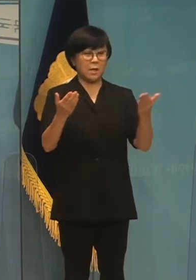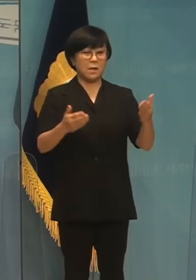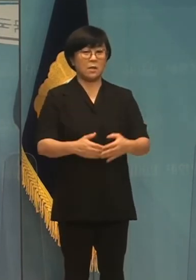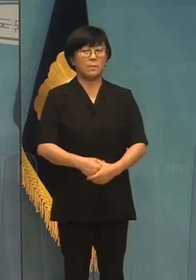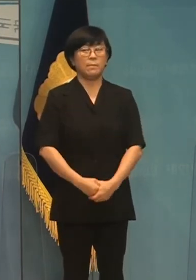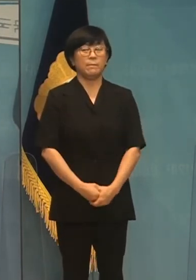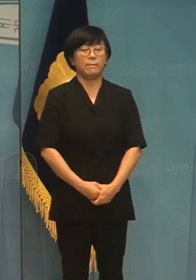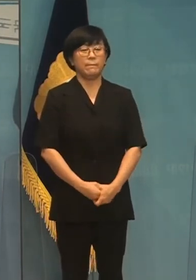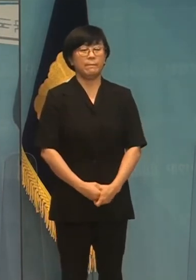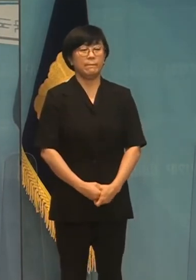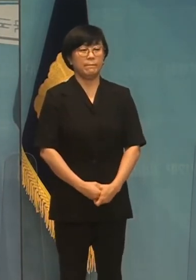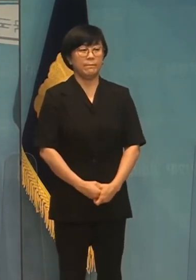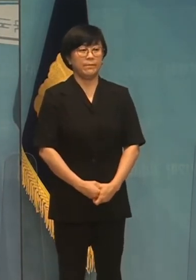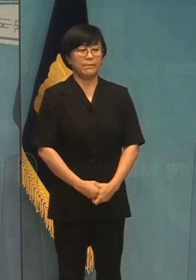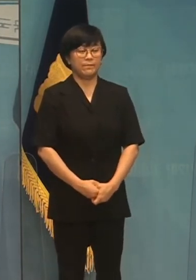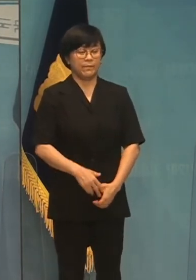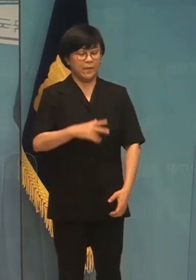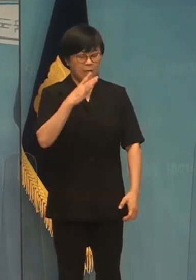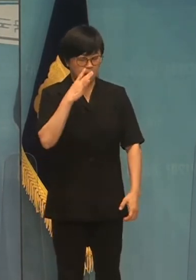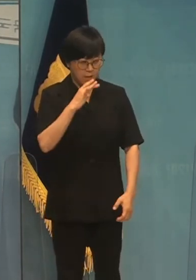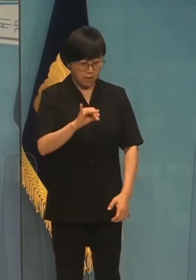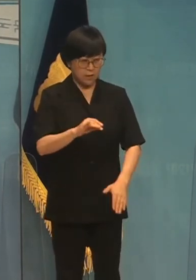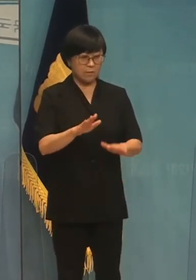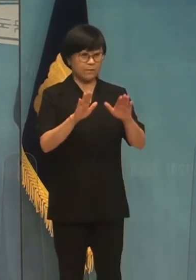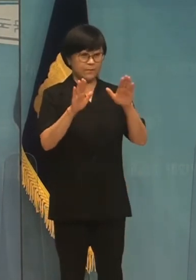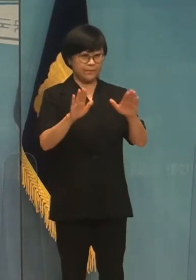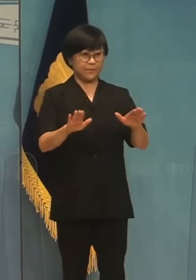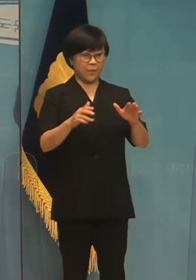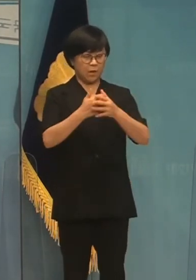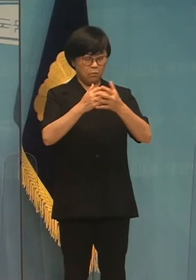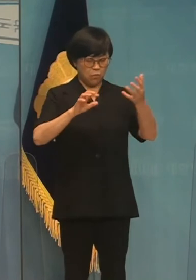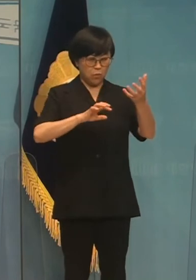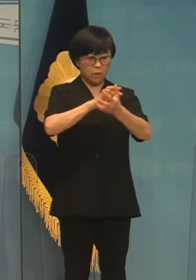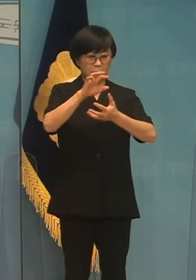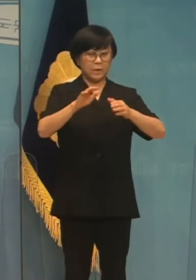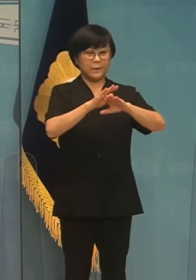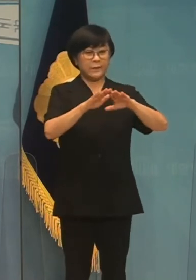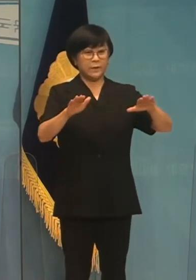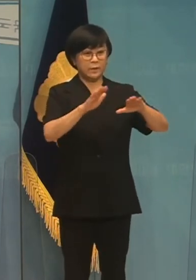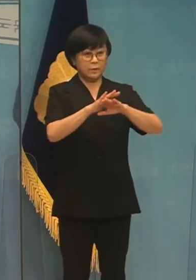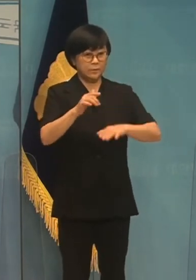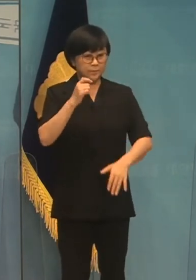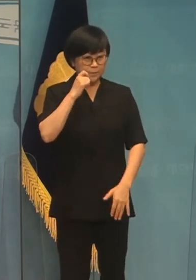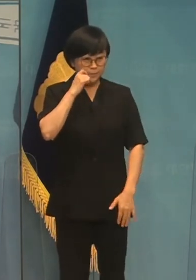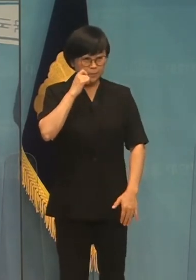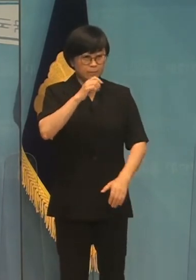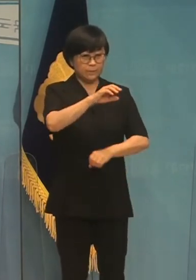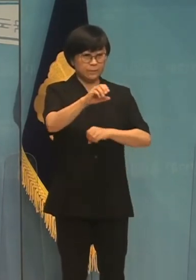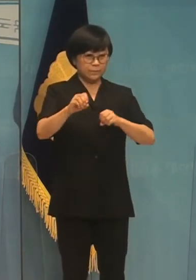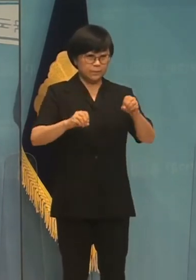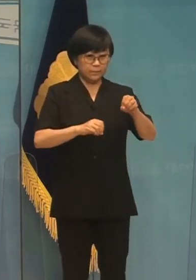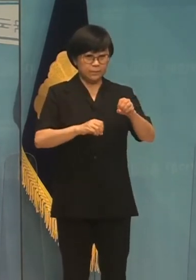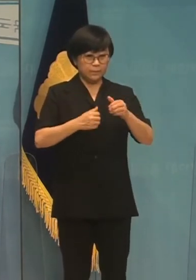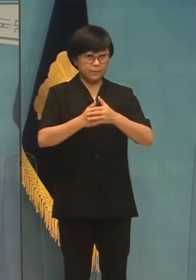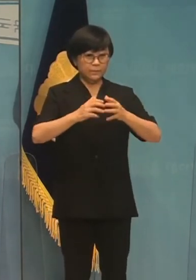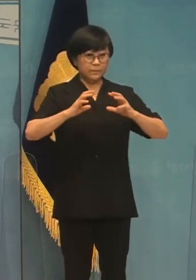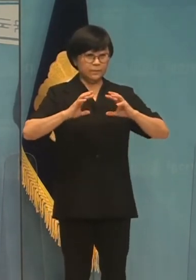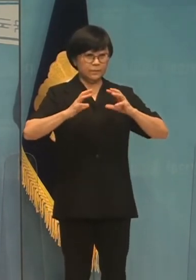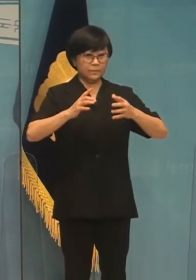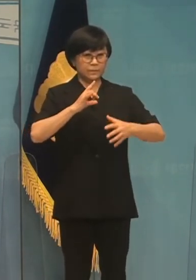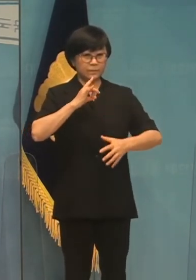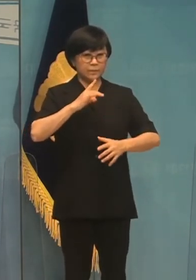일들입니다. 당연히 현실의 복잡함을 풀어나갈 수도 없고 오히려